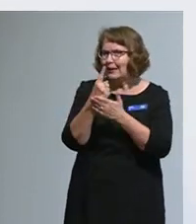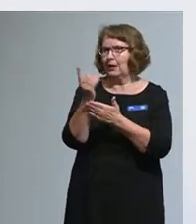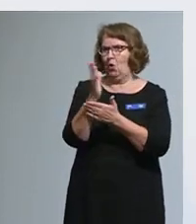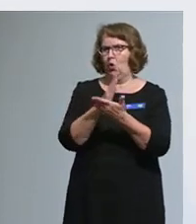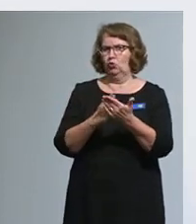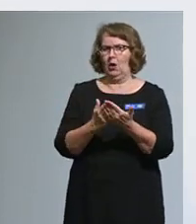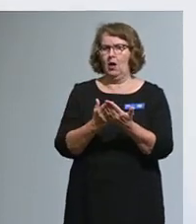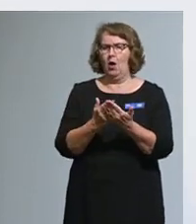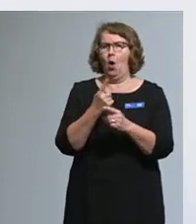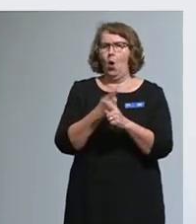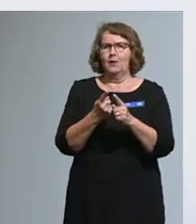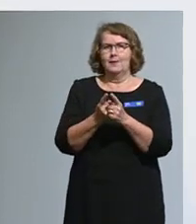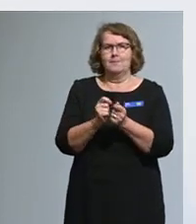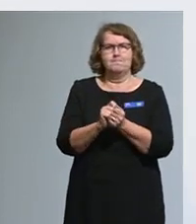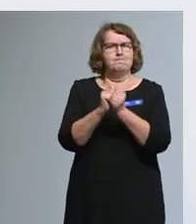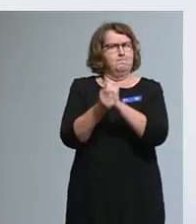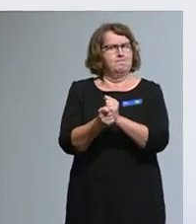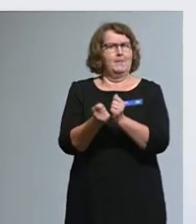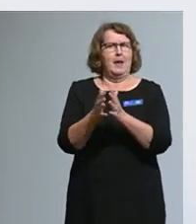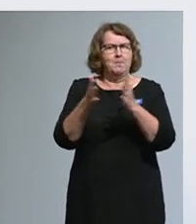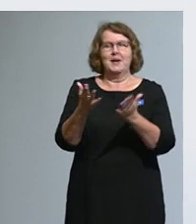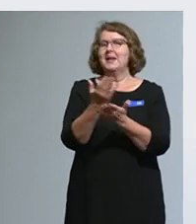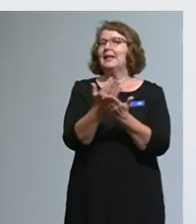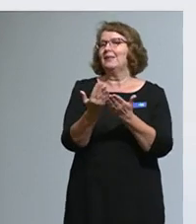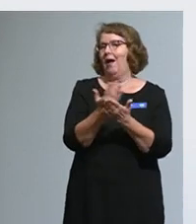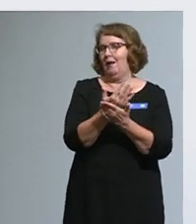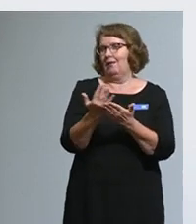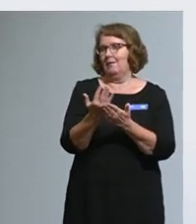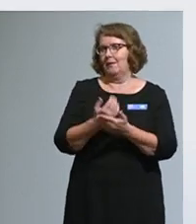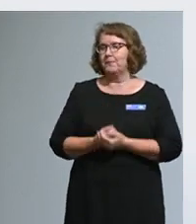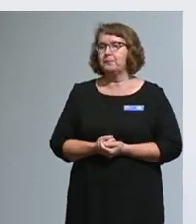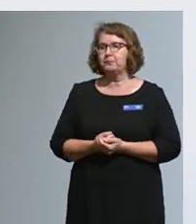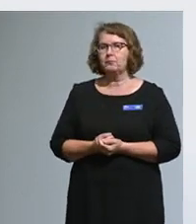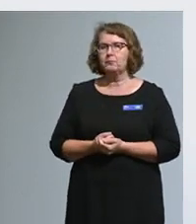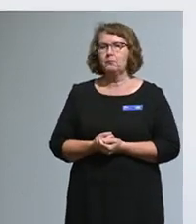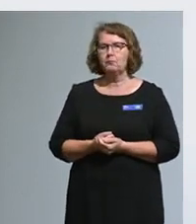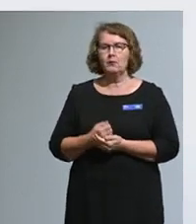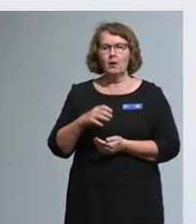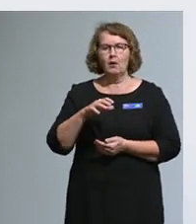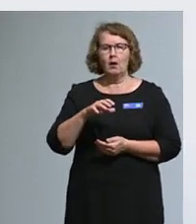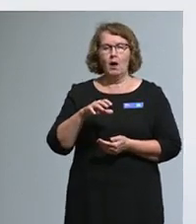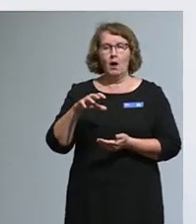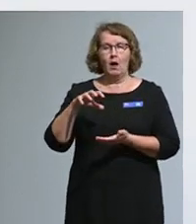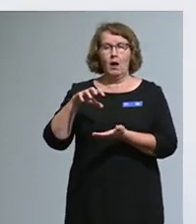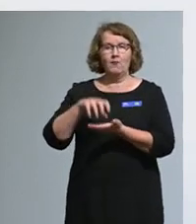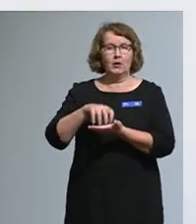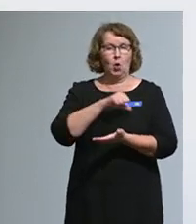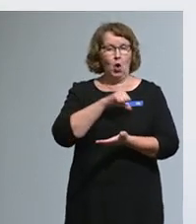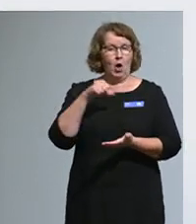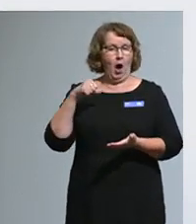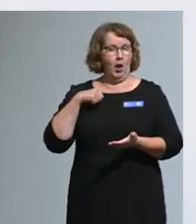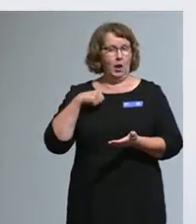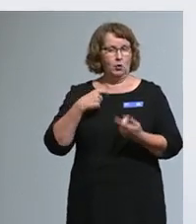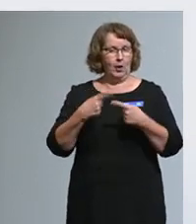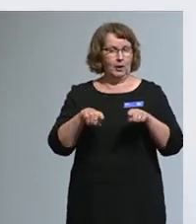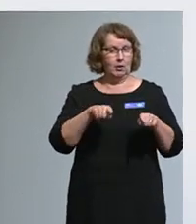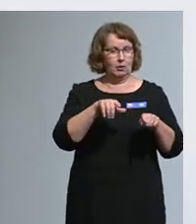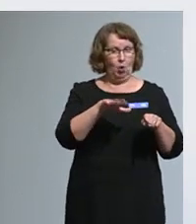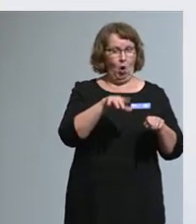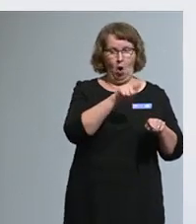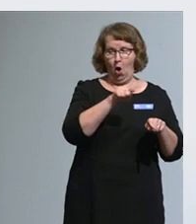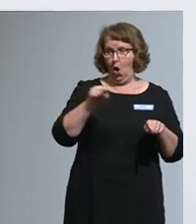tähän digitaaliseen maailmaan. Meillä on kaikki valtionhallinnon toiminnoissa, tai kaikissa valtionhallinnon toiminnoissa